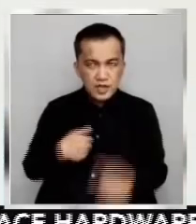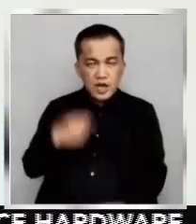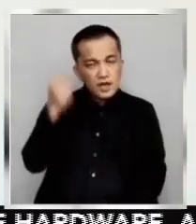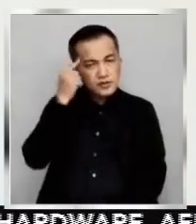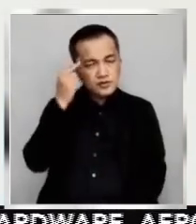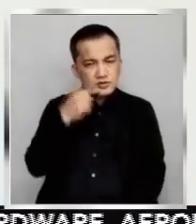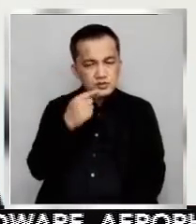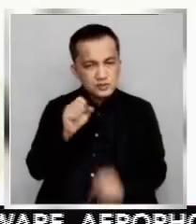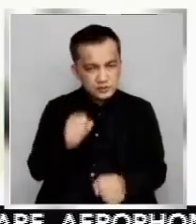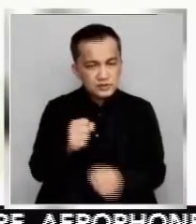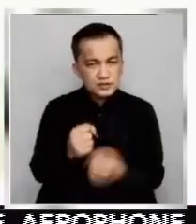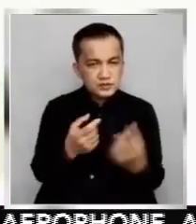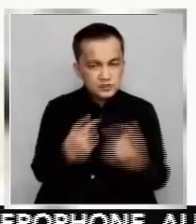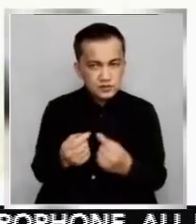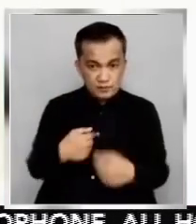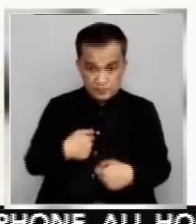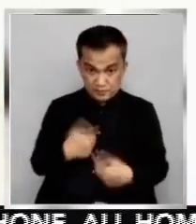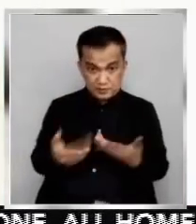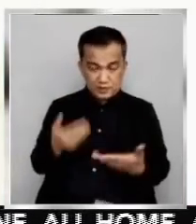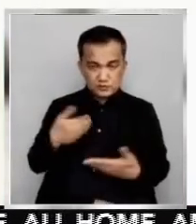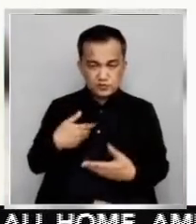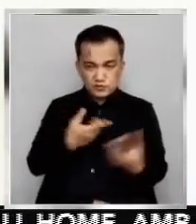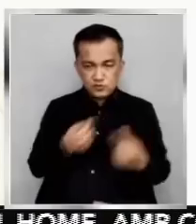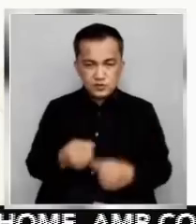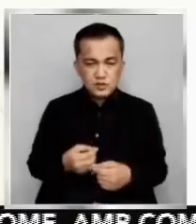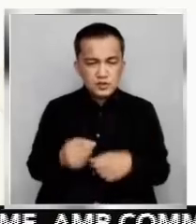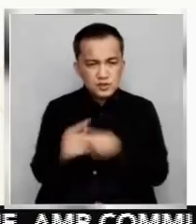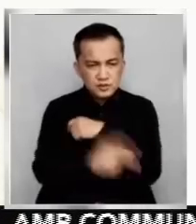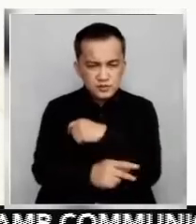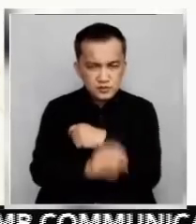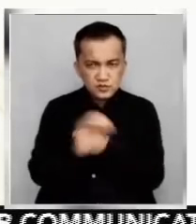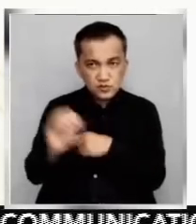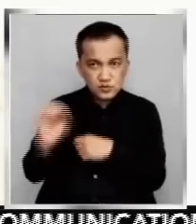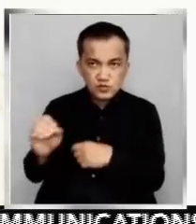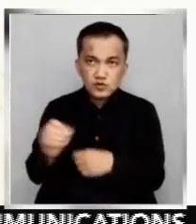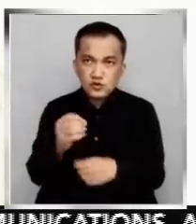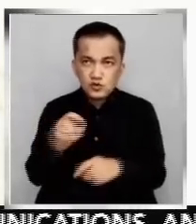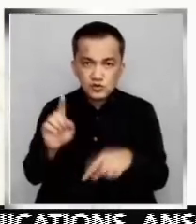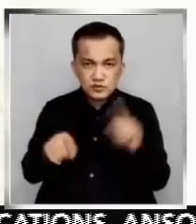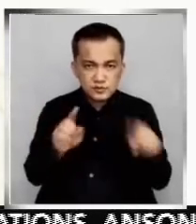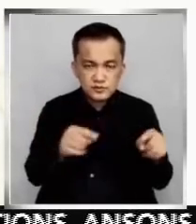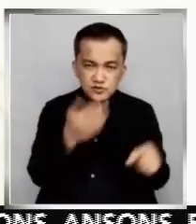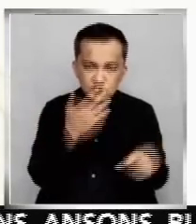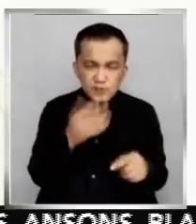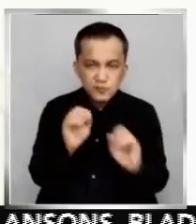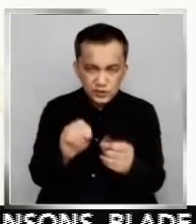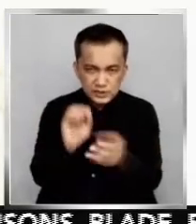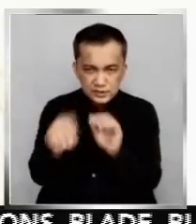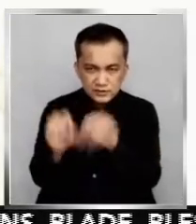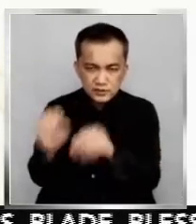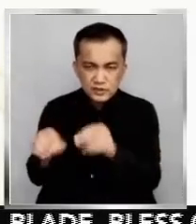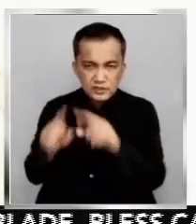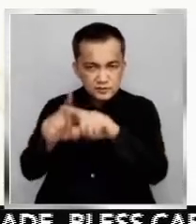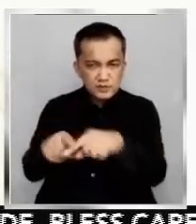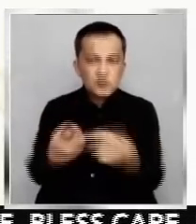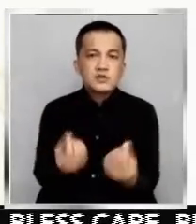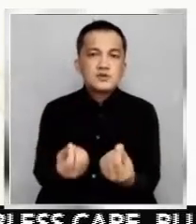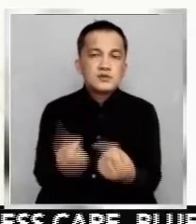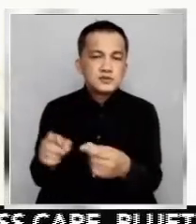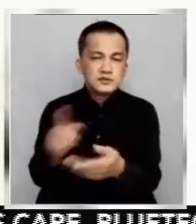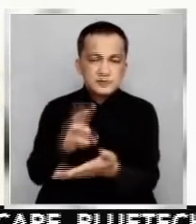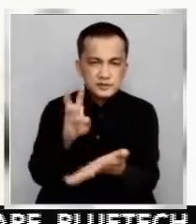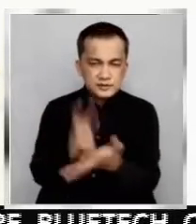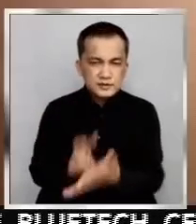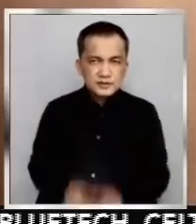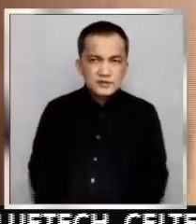do it or maybe I could do it. Bawat probinsya pwede mong kulayan ng iba't ibang kulay. Depende sa kung ano ang ganap o ginawa mo sa lugar na yun. 450